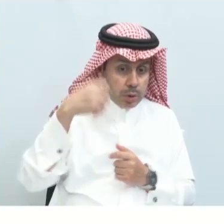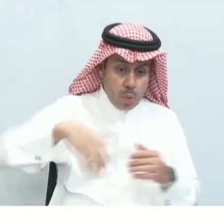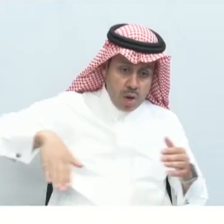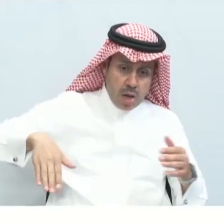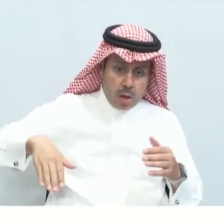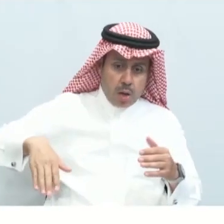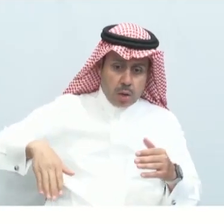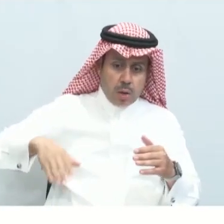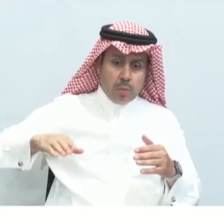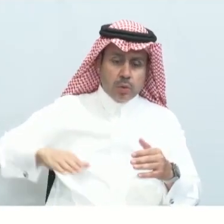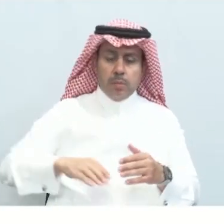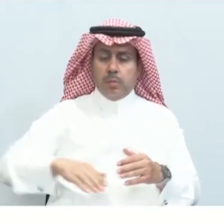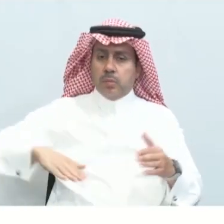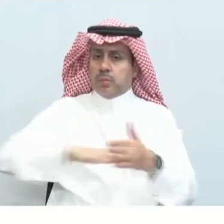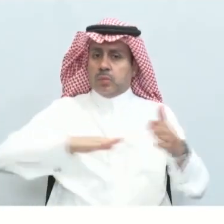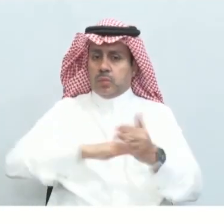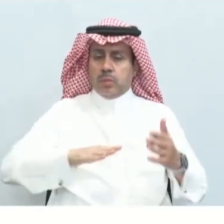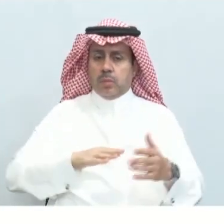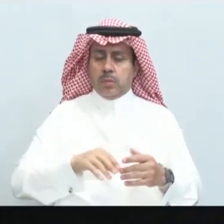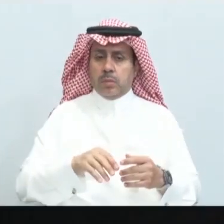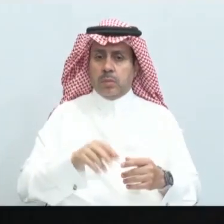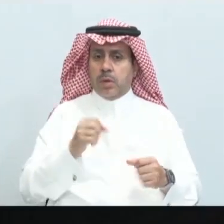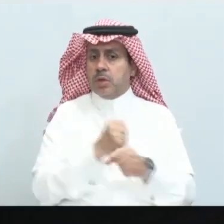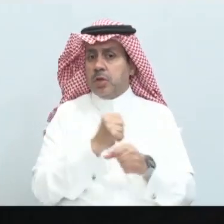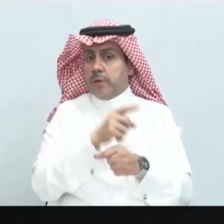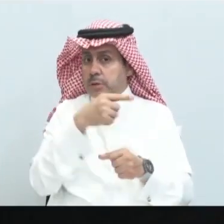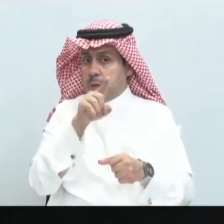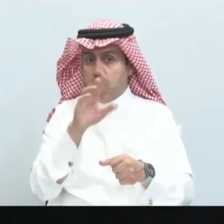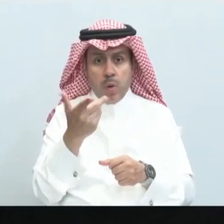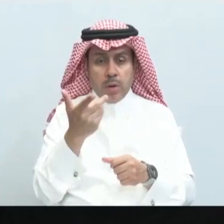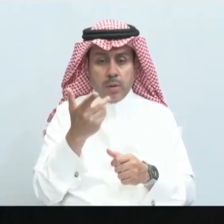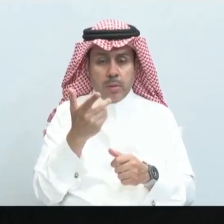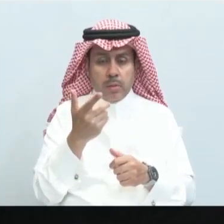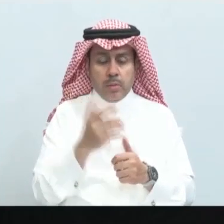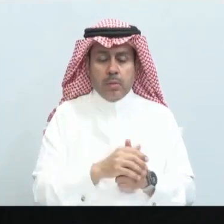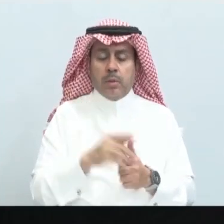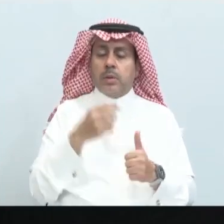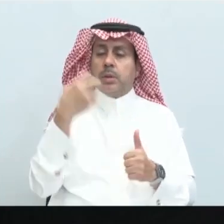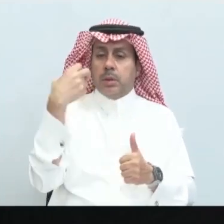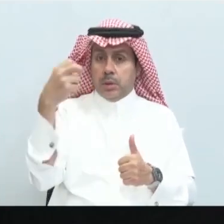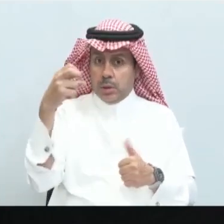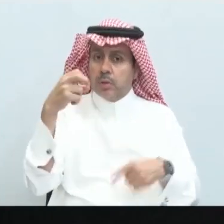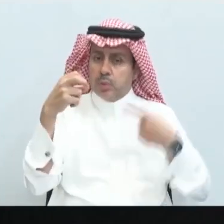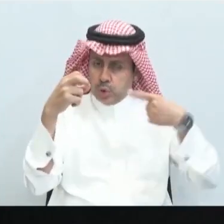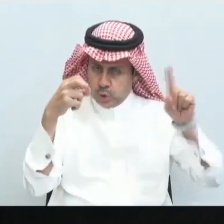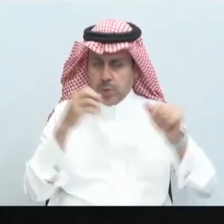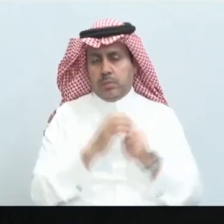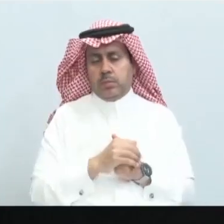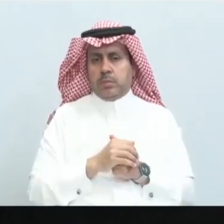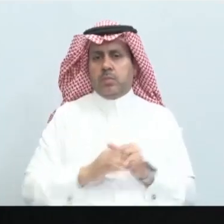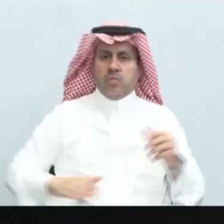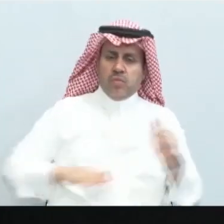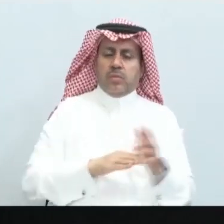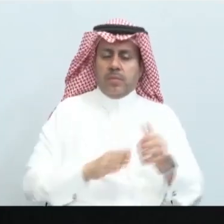استخدم يده ايهما تصرف صحيح احسنتم من يستخدم يده واذا كان هناك